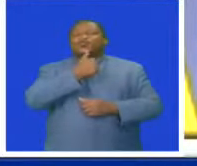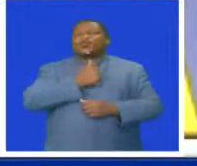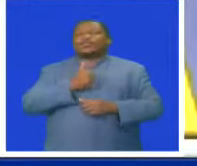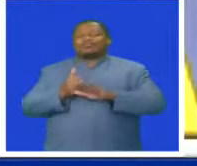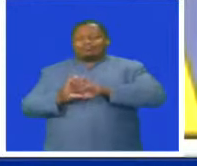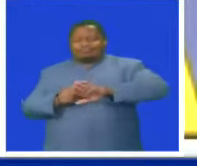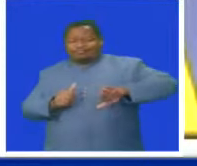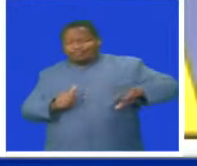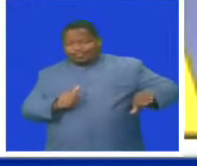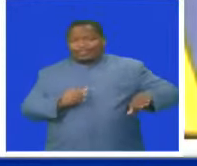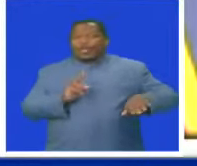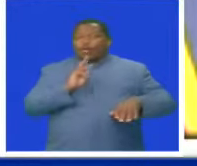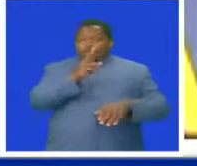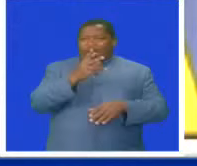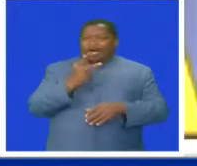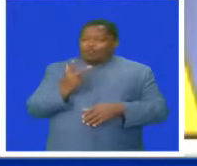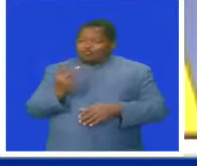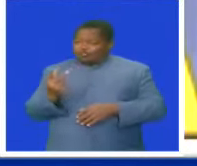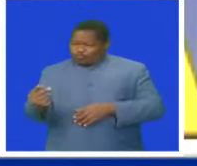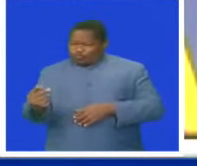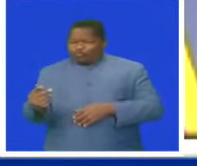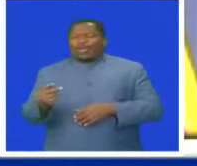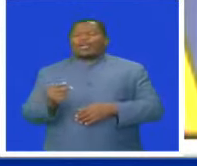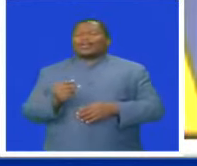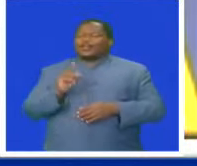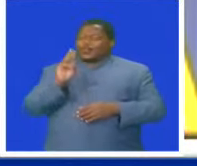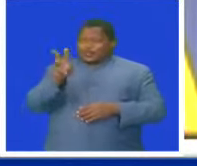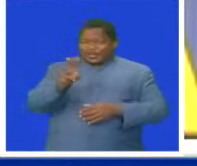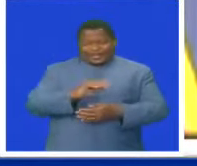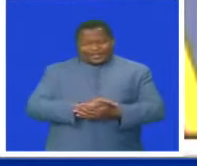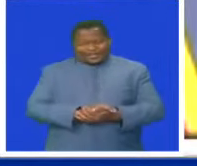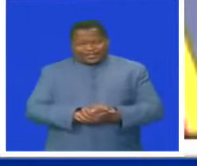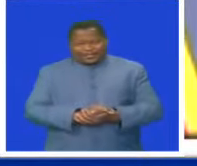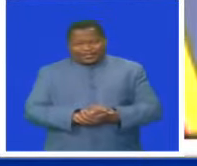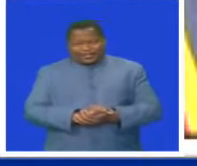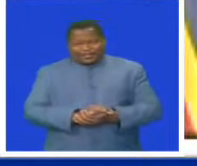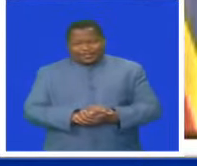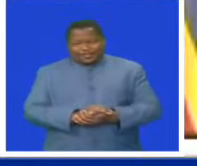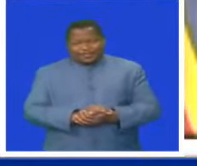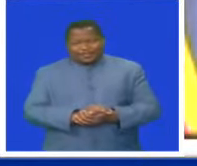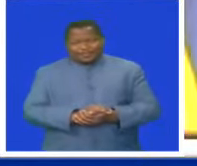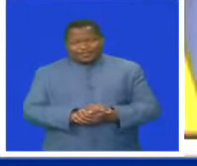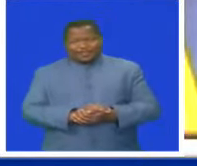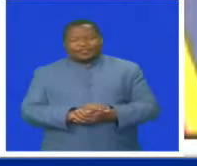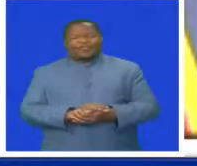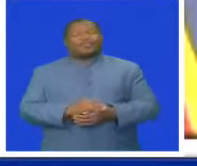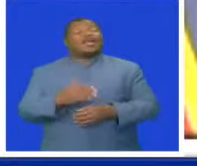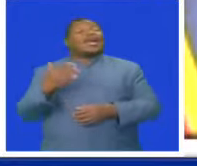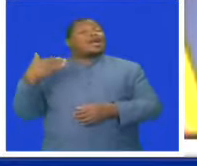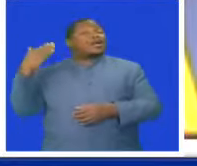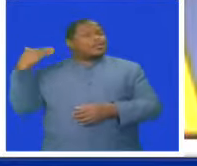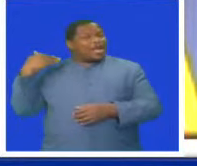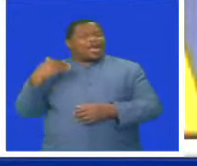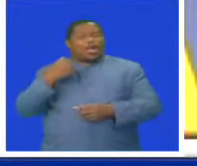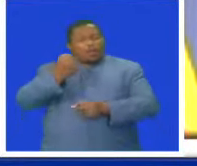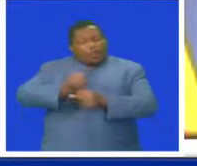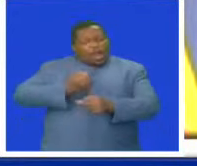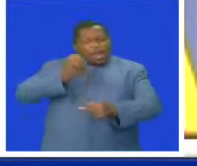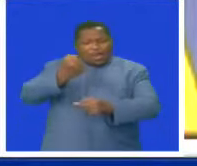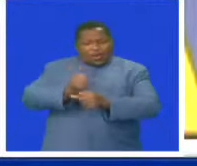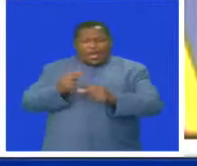indlela lensha ye kuthi bo mage bakhone kutivikela ku HIV and AIDS.